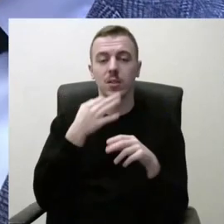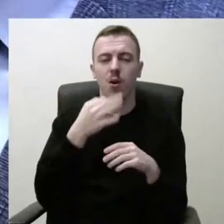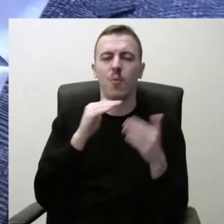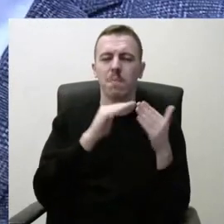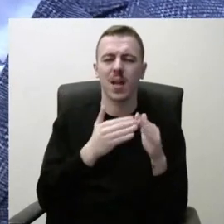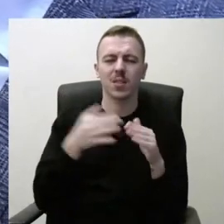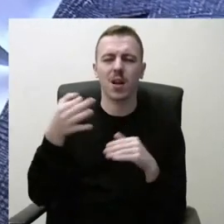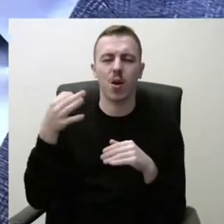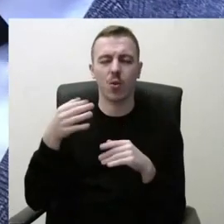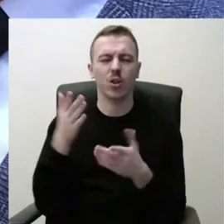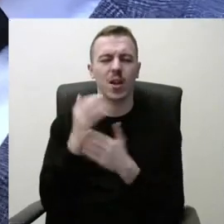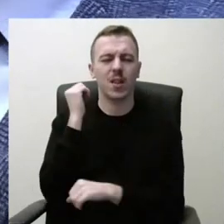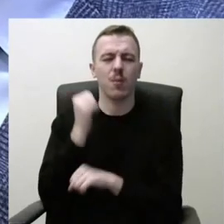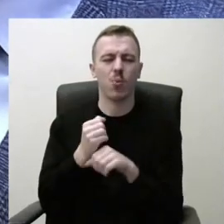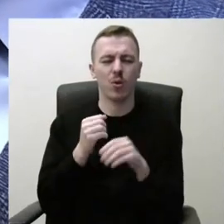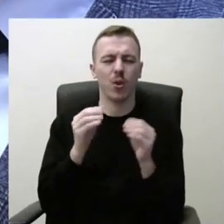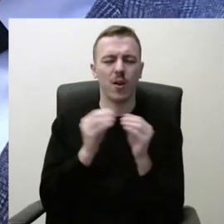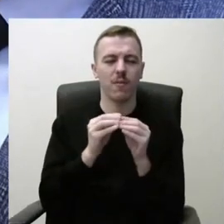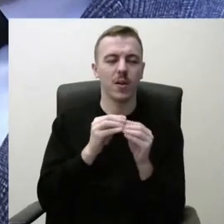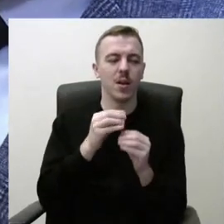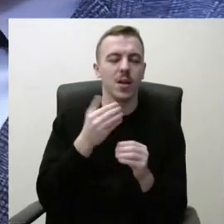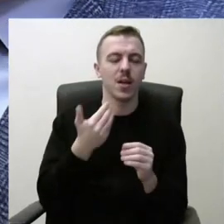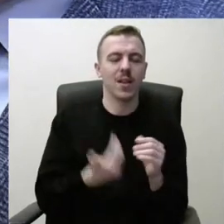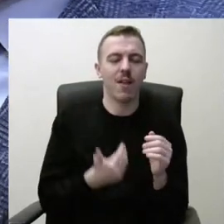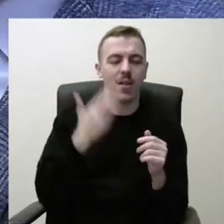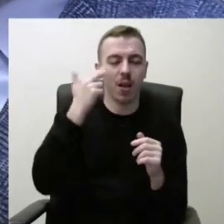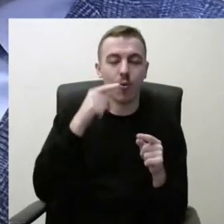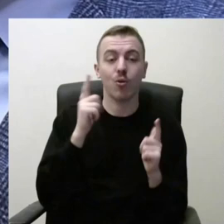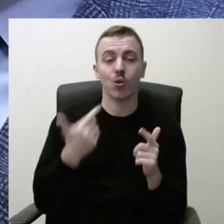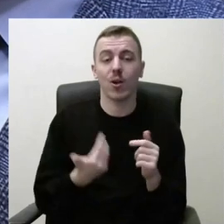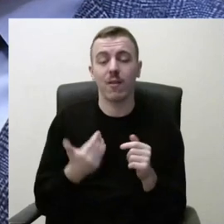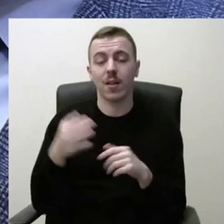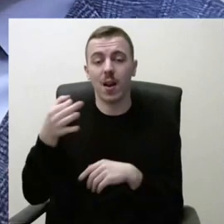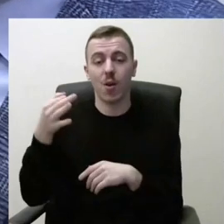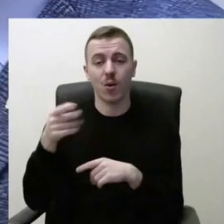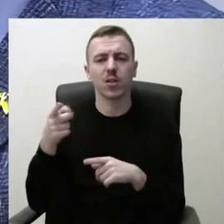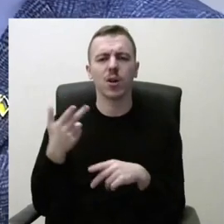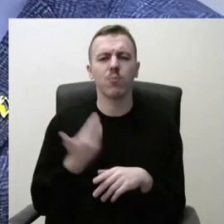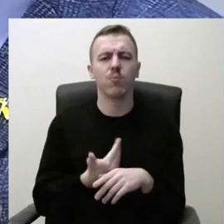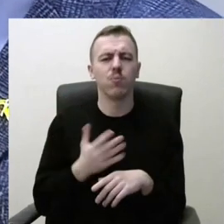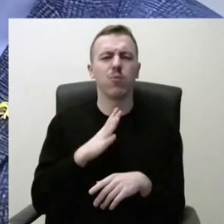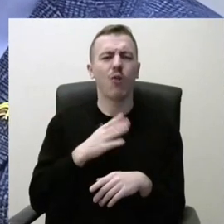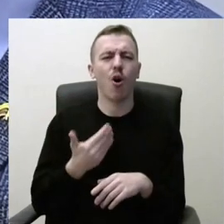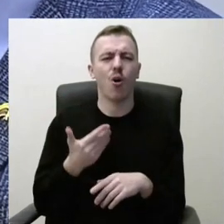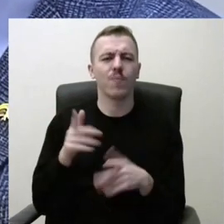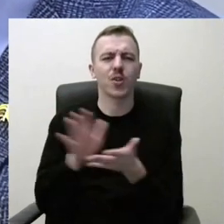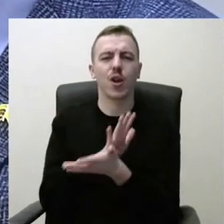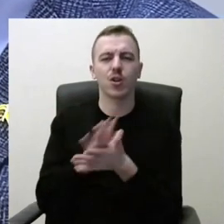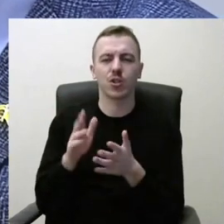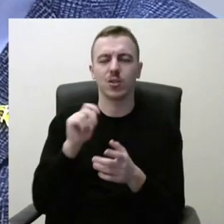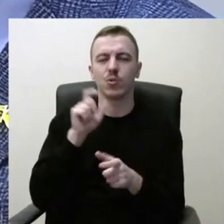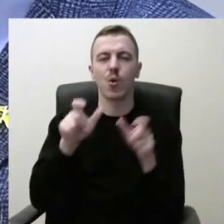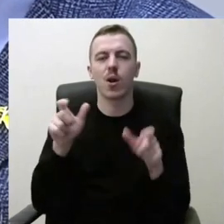patys darbuotojai, jie dirba Kaune, o gyvena rajone, kur būtent buvo kerštas tiem žmonėms, kurie